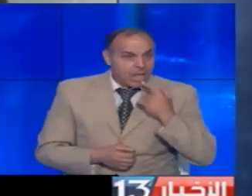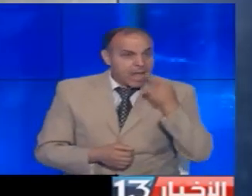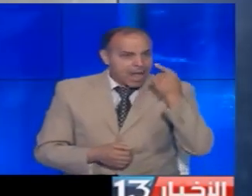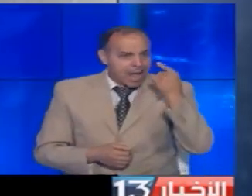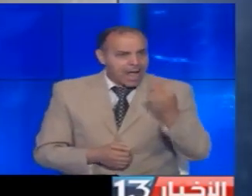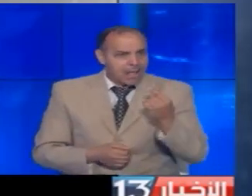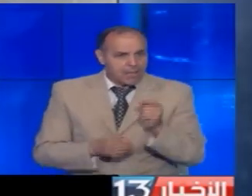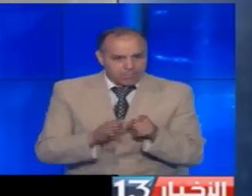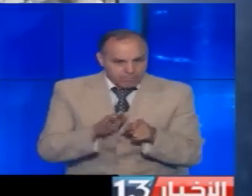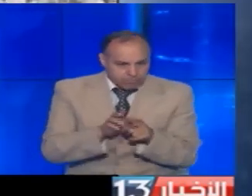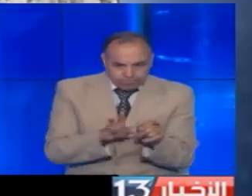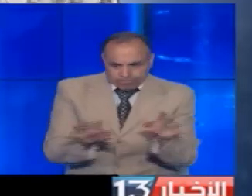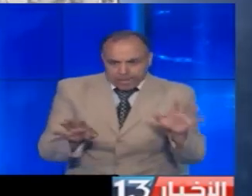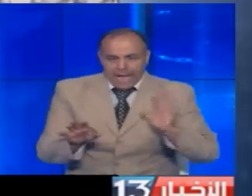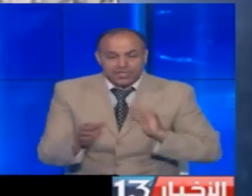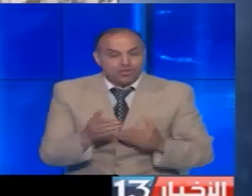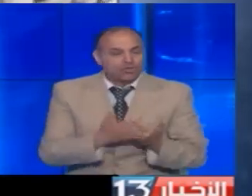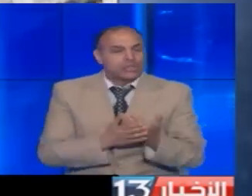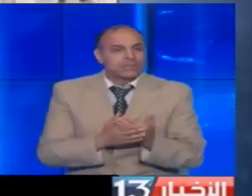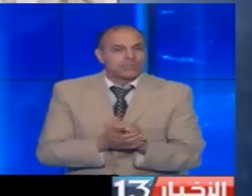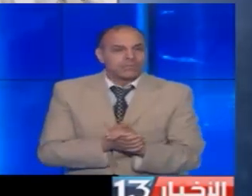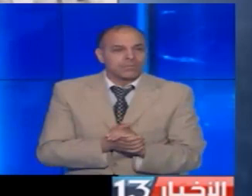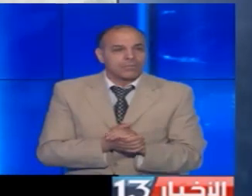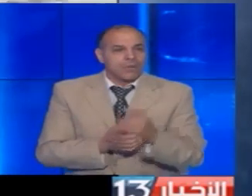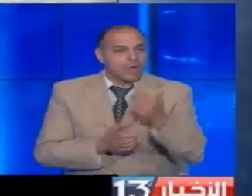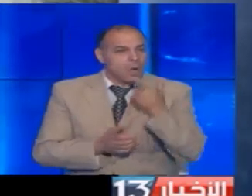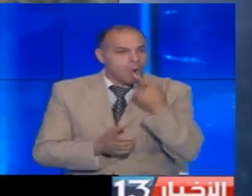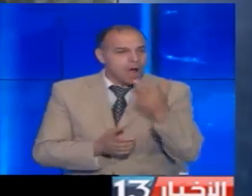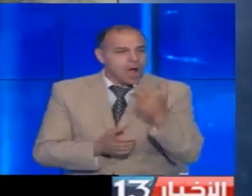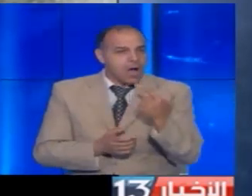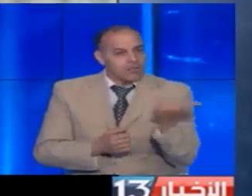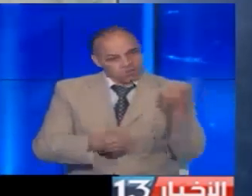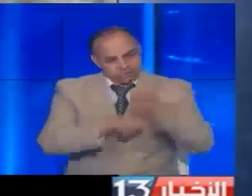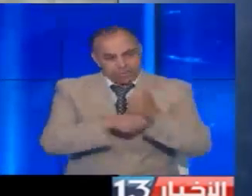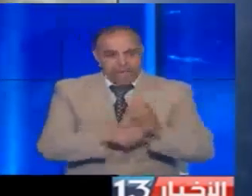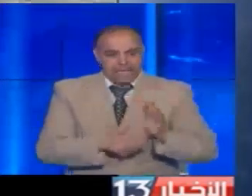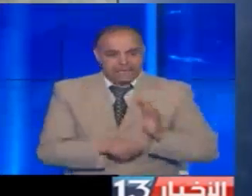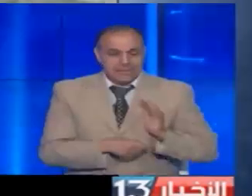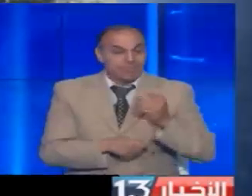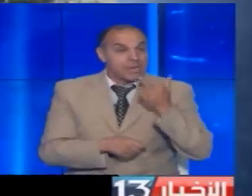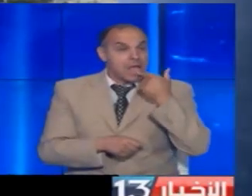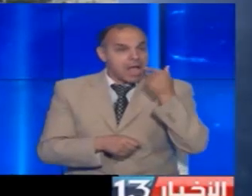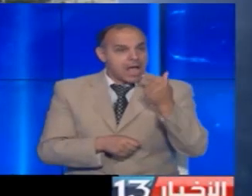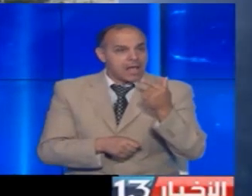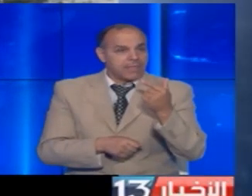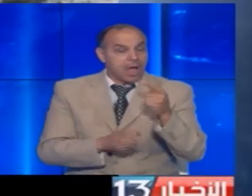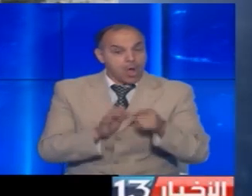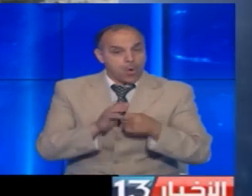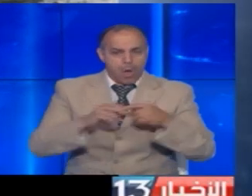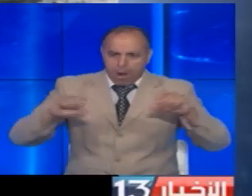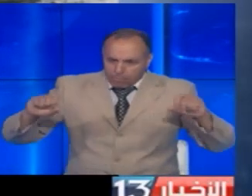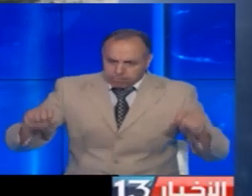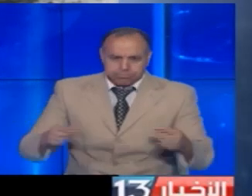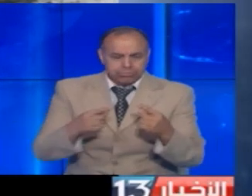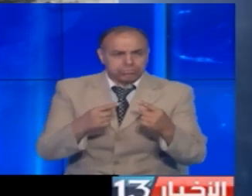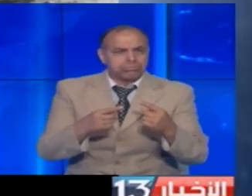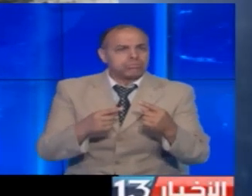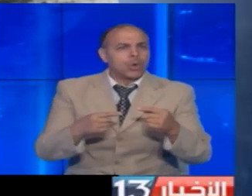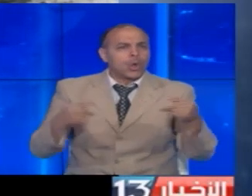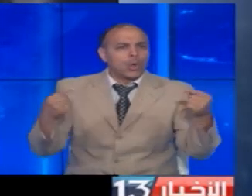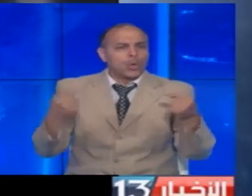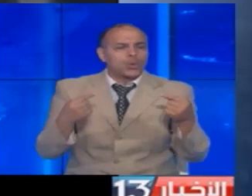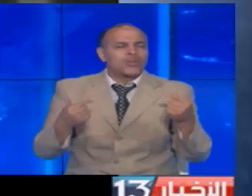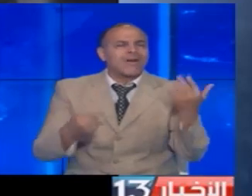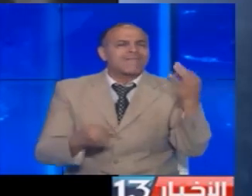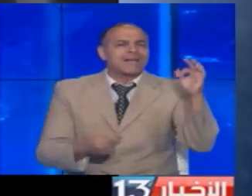نواة لهذا الجيش الجديد. وحالما تأسس الجيش الوطني حتى خاض أولى معارك النداء والتحرير ضد